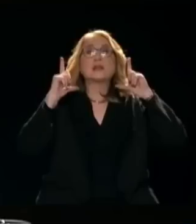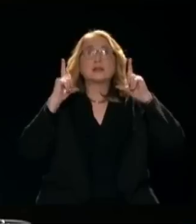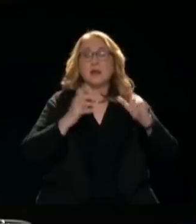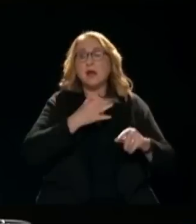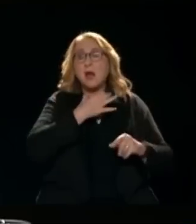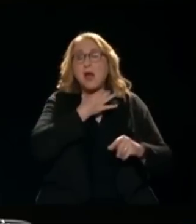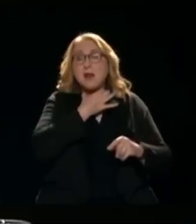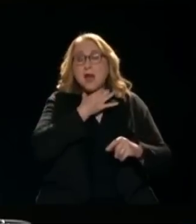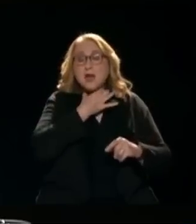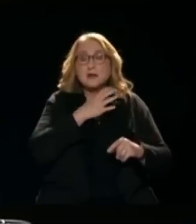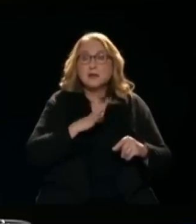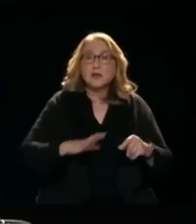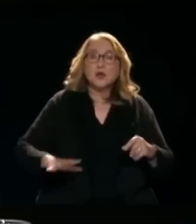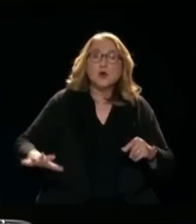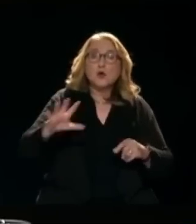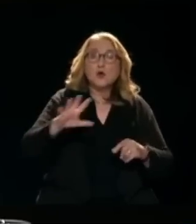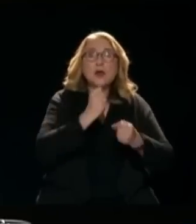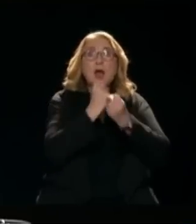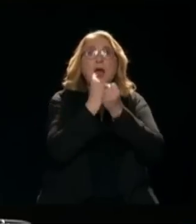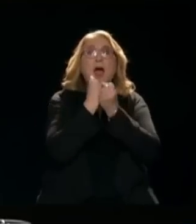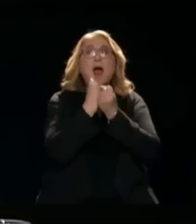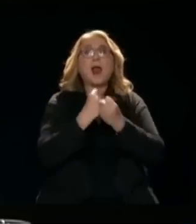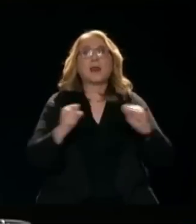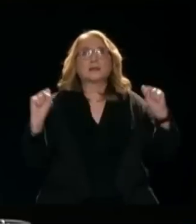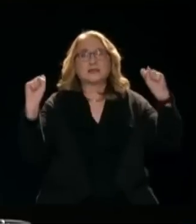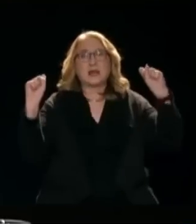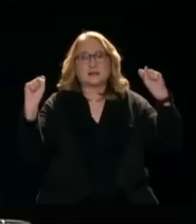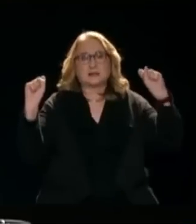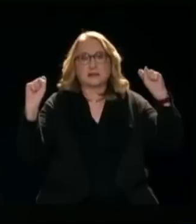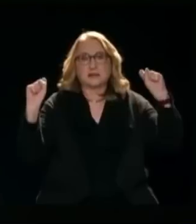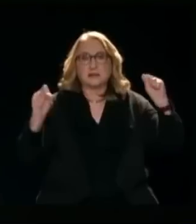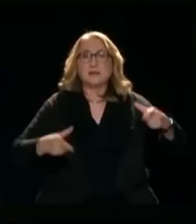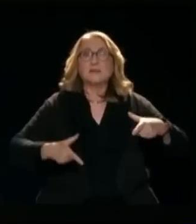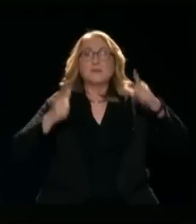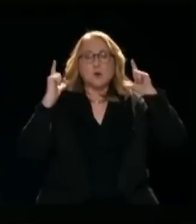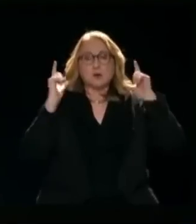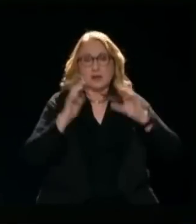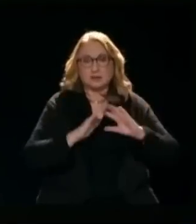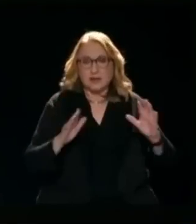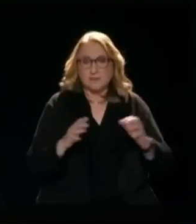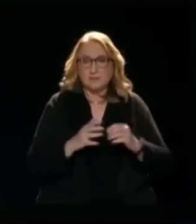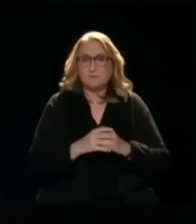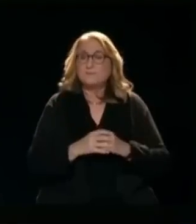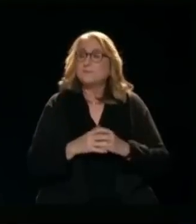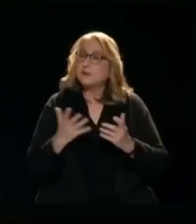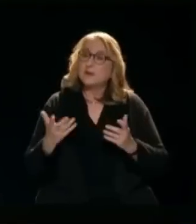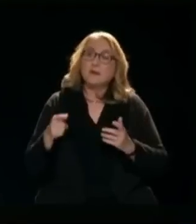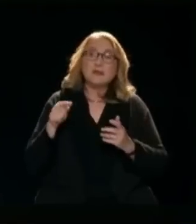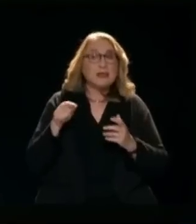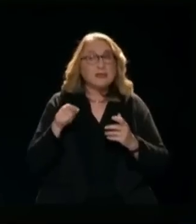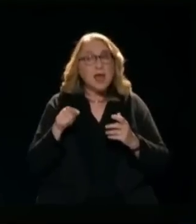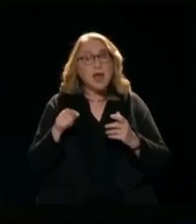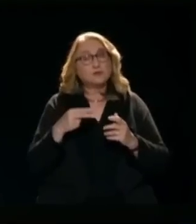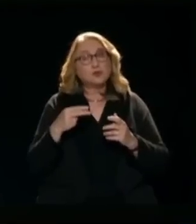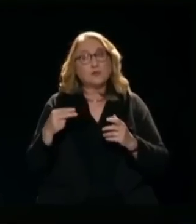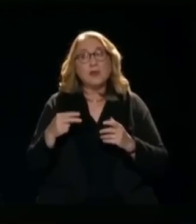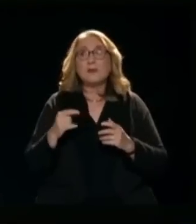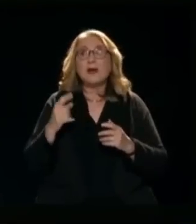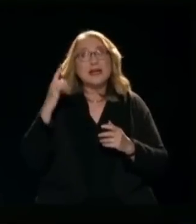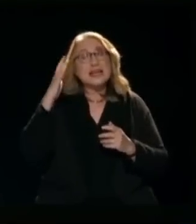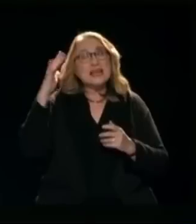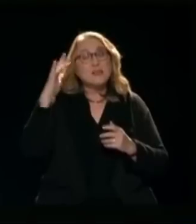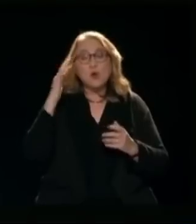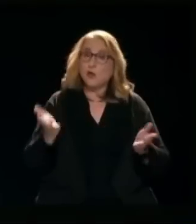την κυριαρχία και την ανεξαρτησία της. Επομένως, όπως καταλαβαίνετε. Σε αυτή την ανάγκη δεν χωράει ιδεολογία, δηλαδή, ή δεν όχι, παίζει αυτή... ρόλο